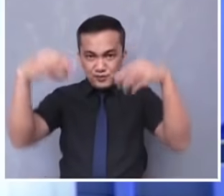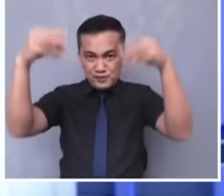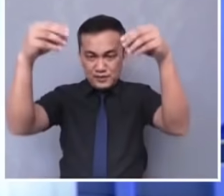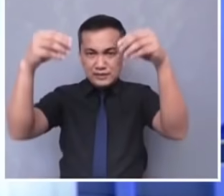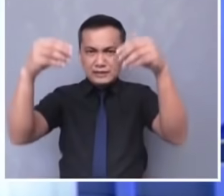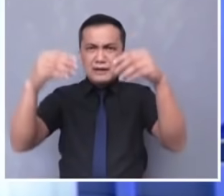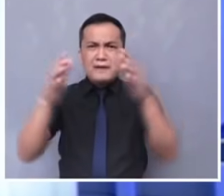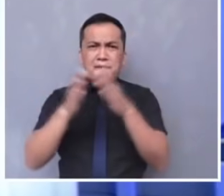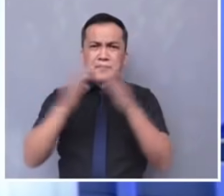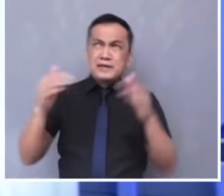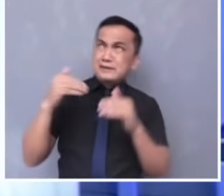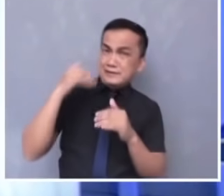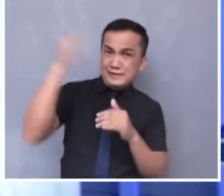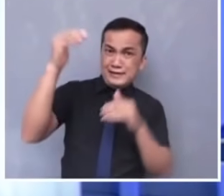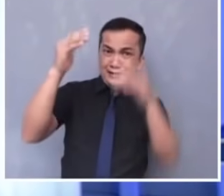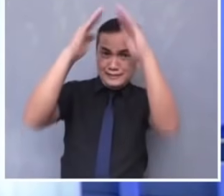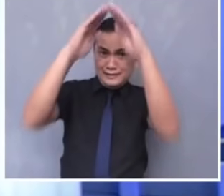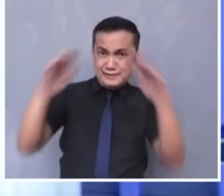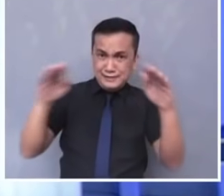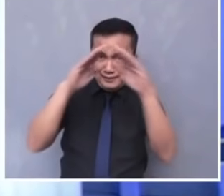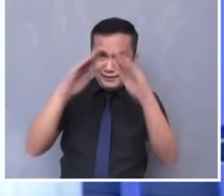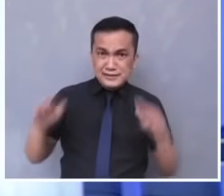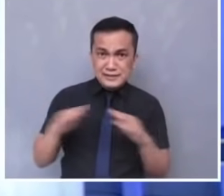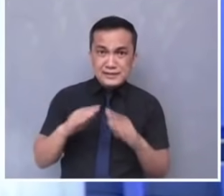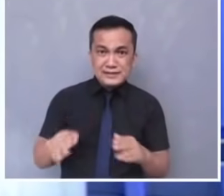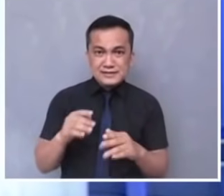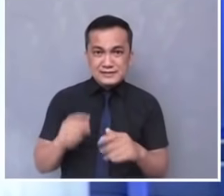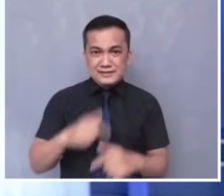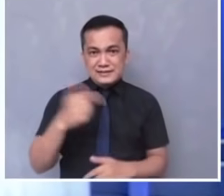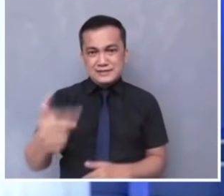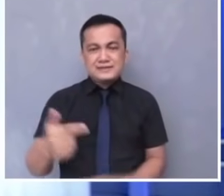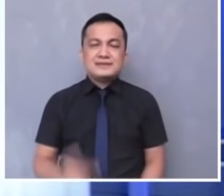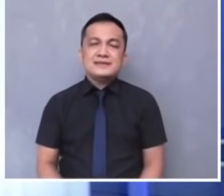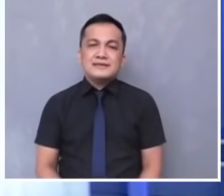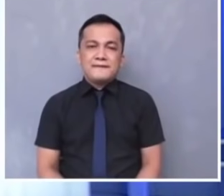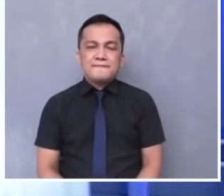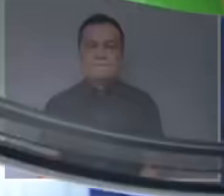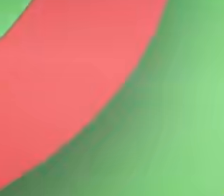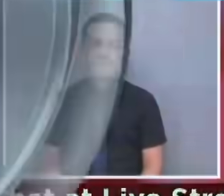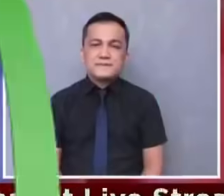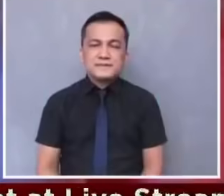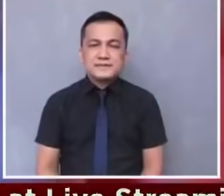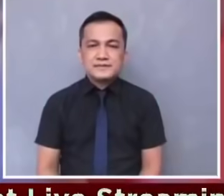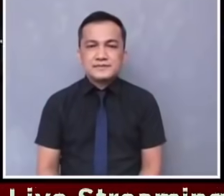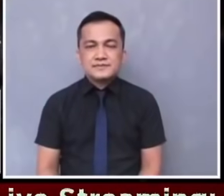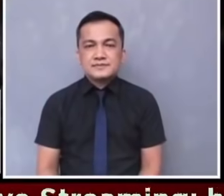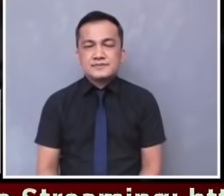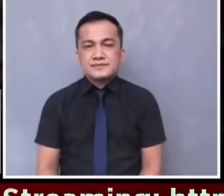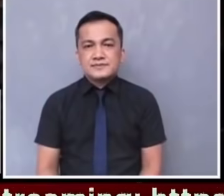tree. Yan at iba pang Paskong Pinoy sa pagpapatrol ni Hernel Tokmo.